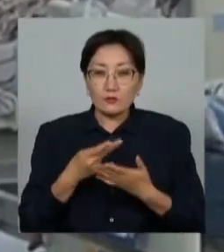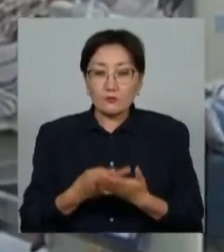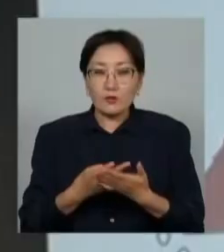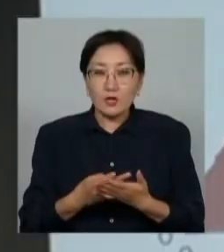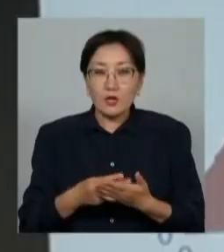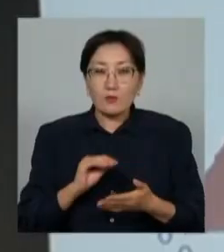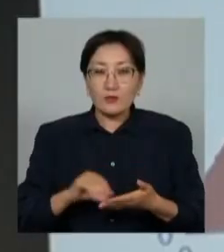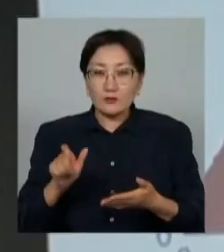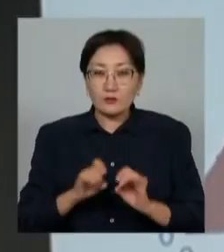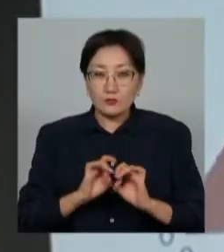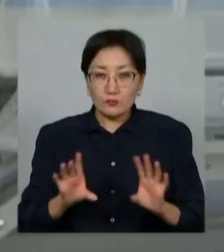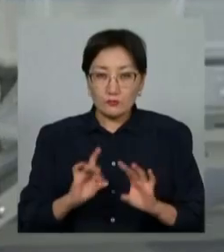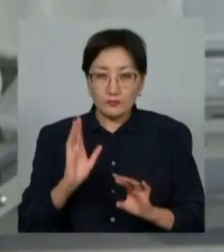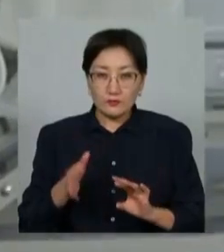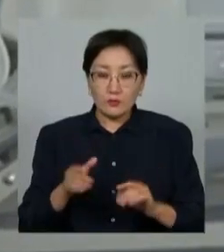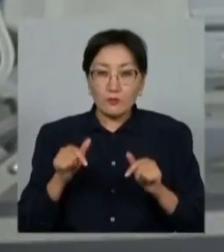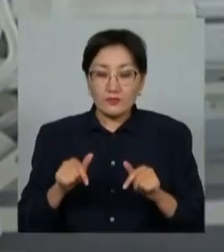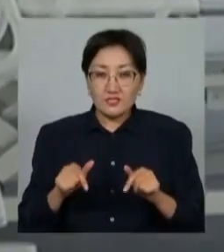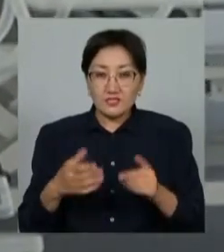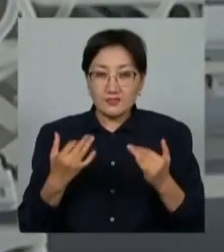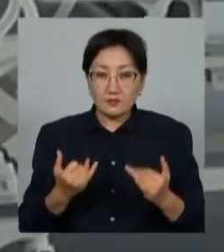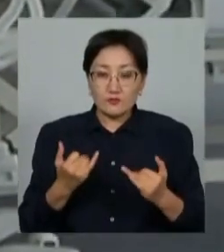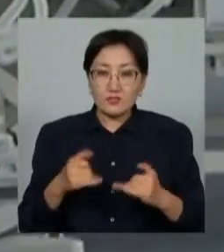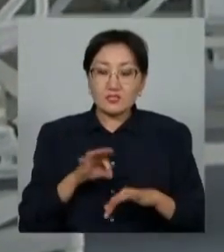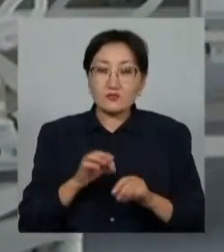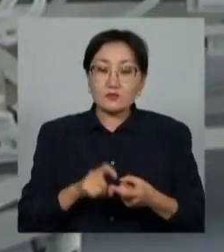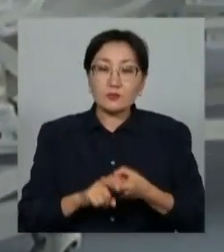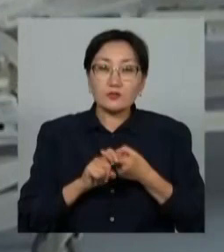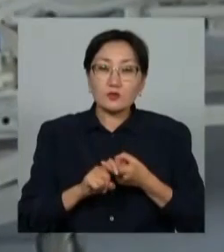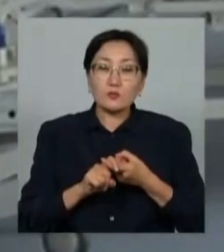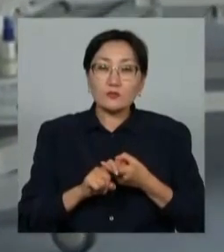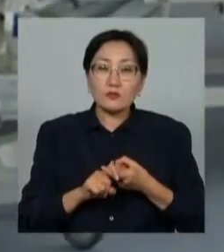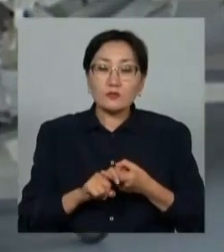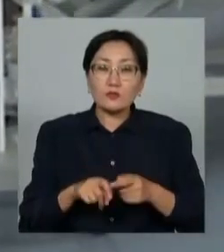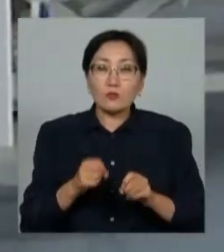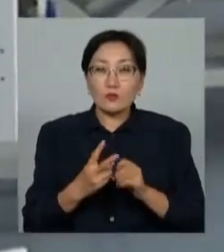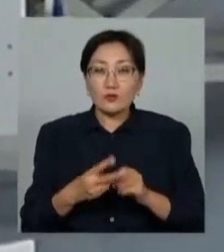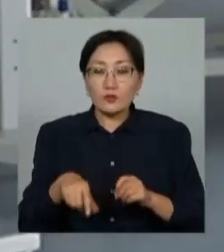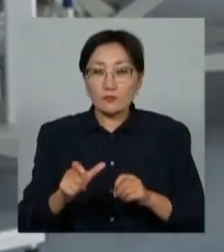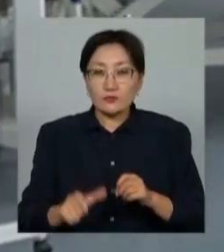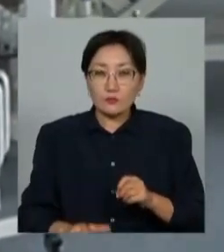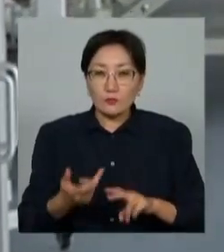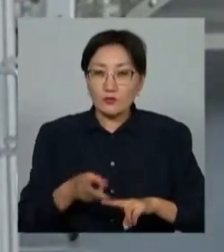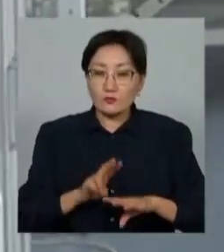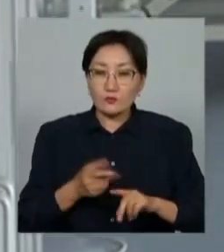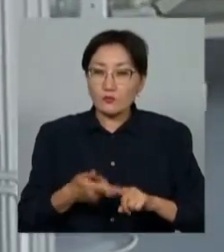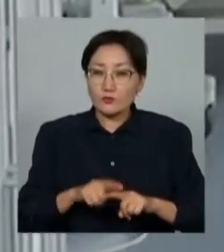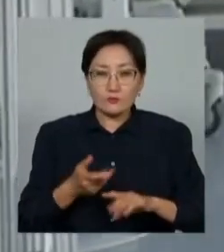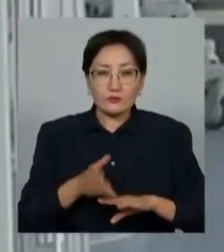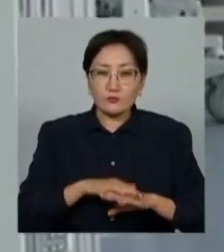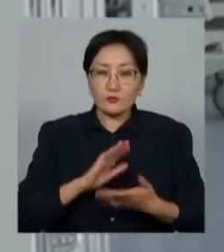аяулым көжігіт тілдесіп келді. Мұнда дәл қазір коронавирус инфекциясын жұқтырған 12 науқас өте ауыр